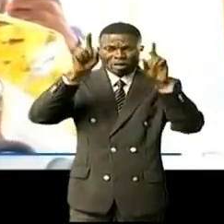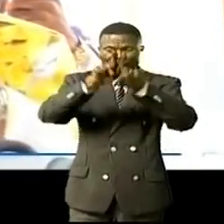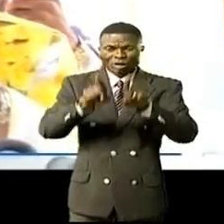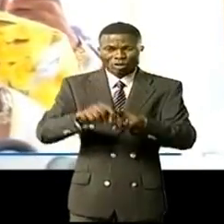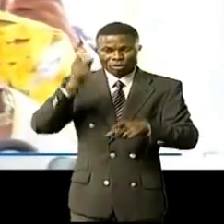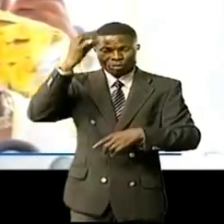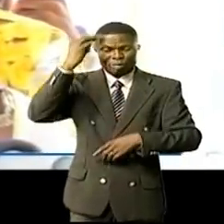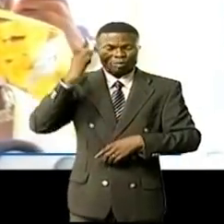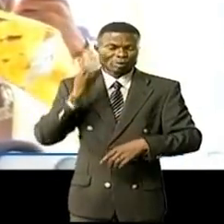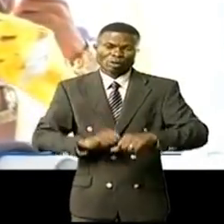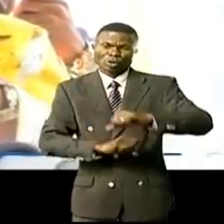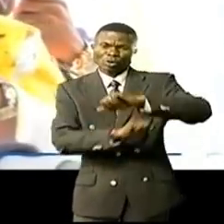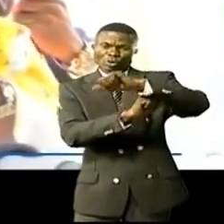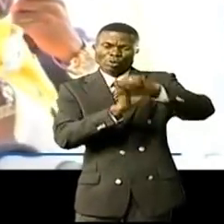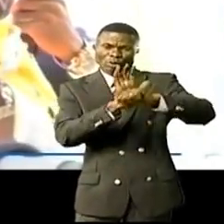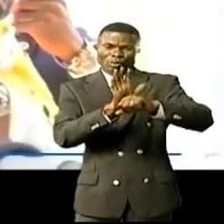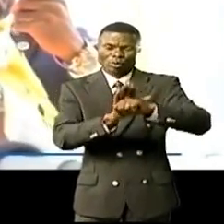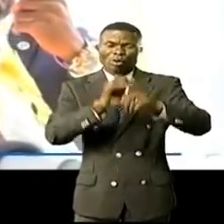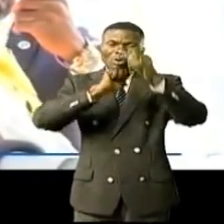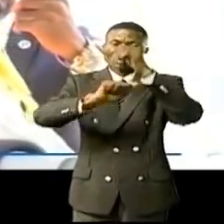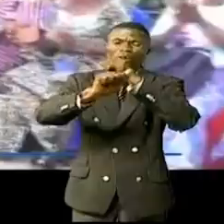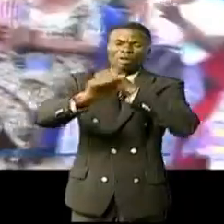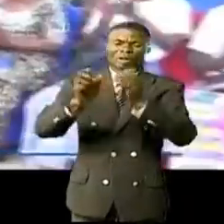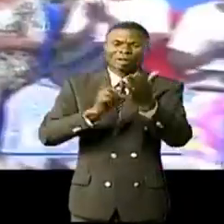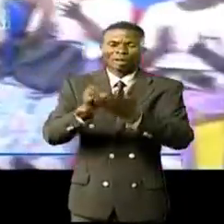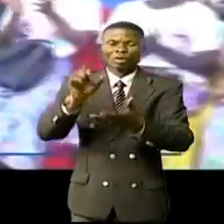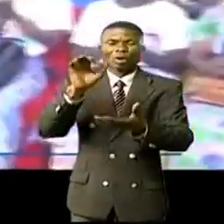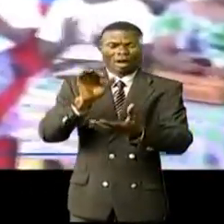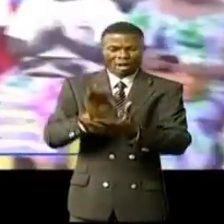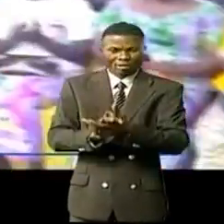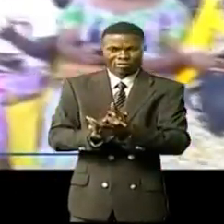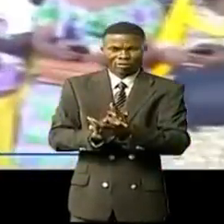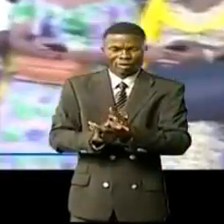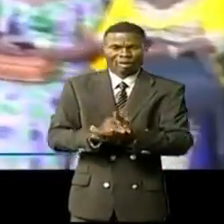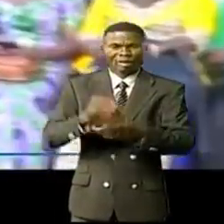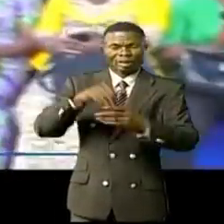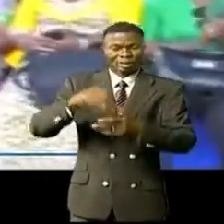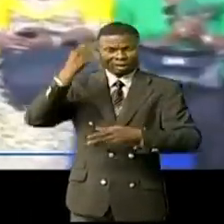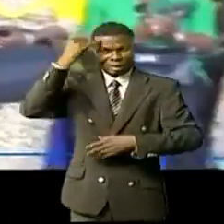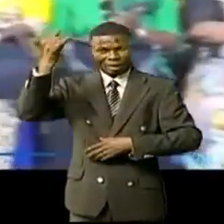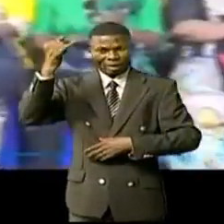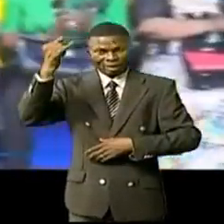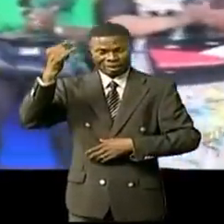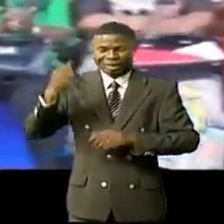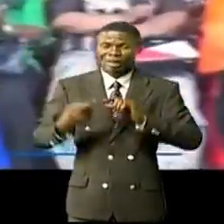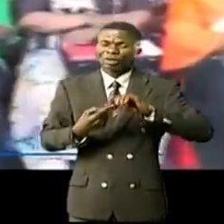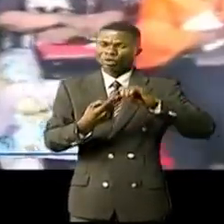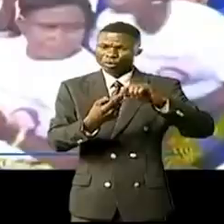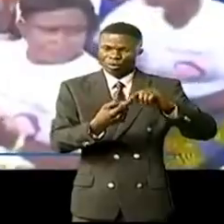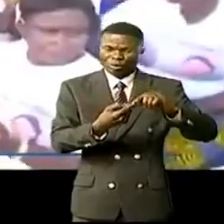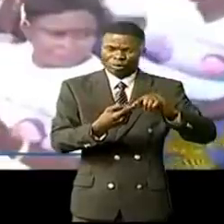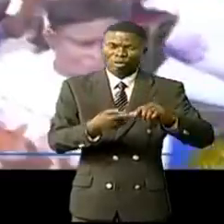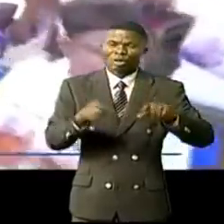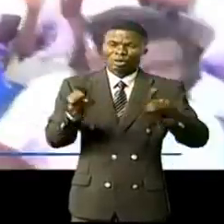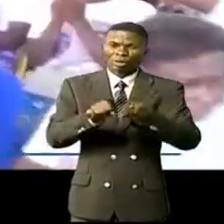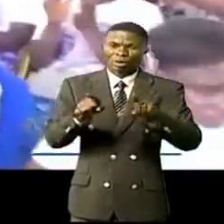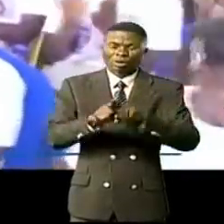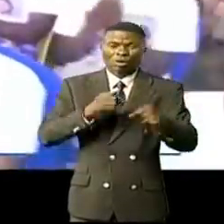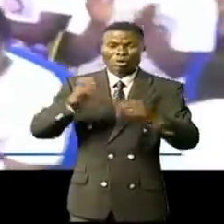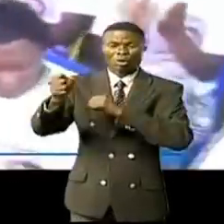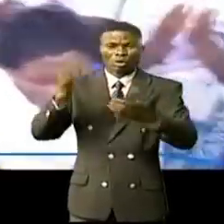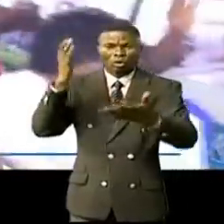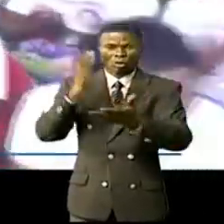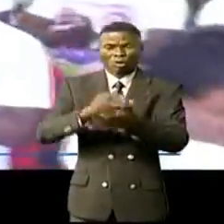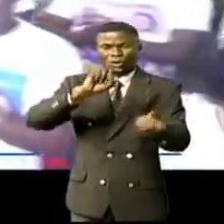pour leur accompagnement dans la promotion des droits de la femme dans un contexte si particulier, c'est lui, la lutte contre